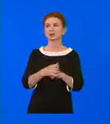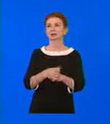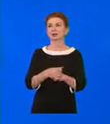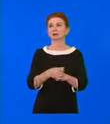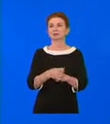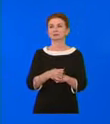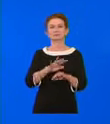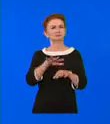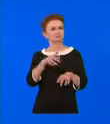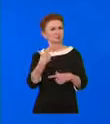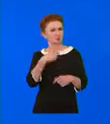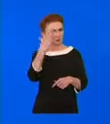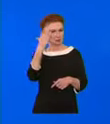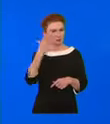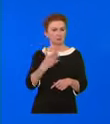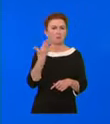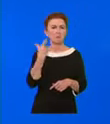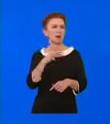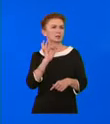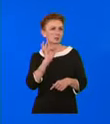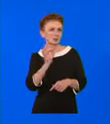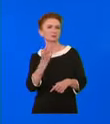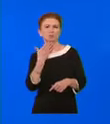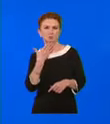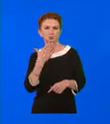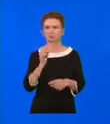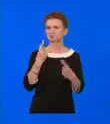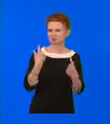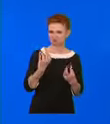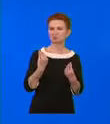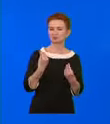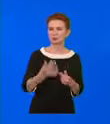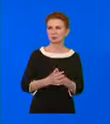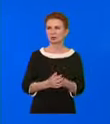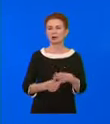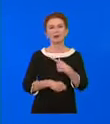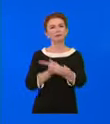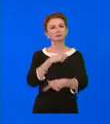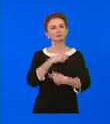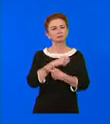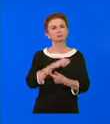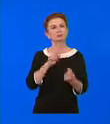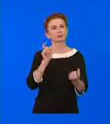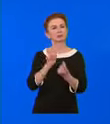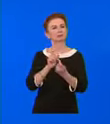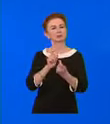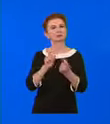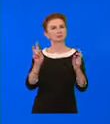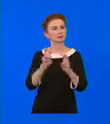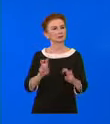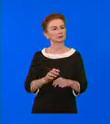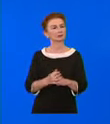którą wiele z Państwa zna, wypowiadały się bardzo pozytywnie na temat funkcjonowania tarczy antykryzysowej